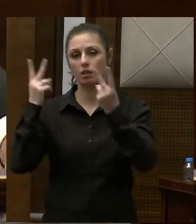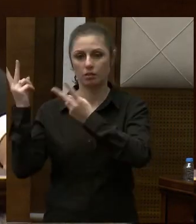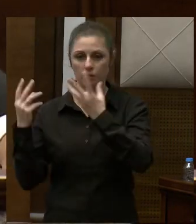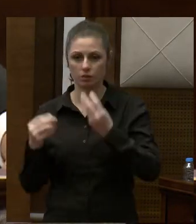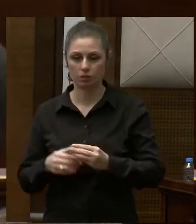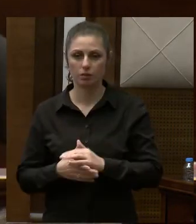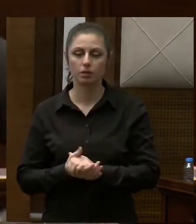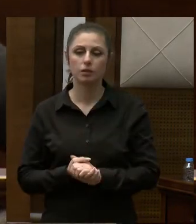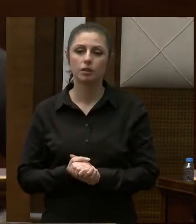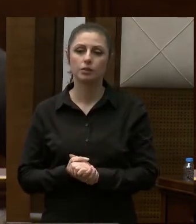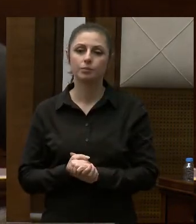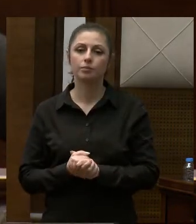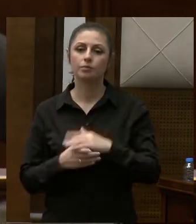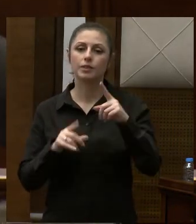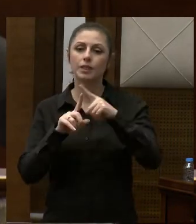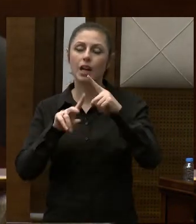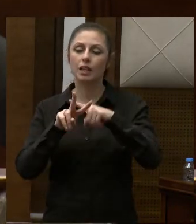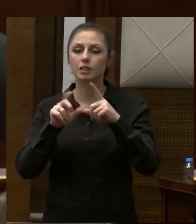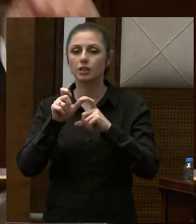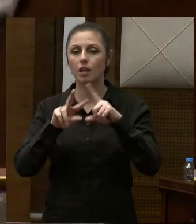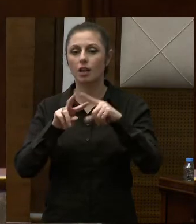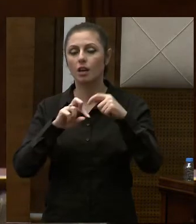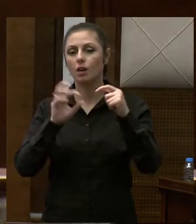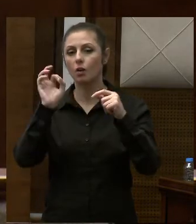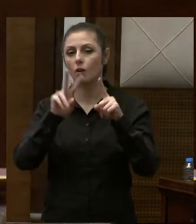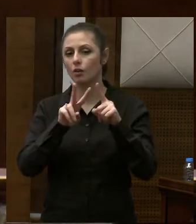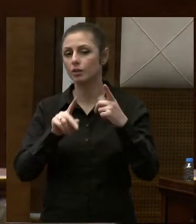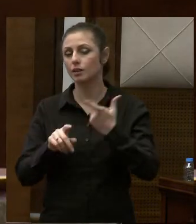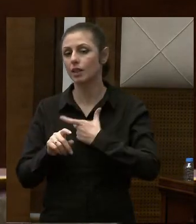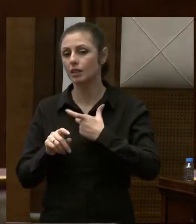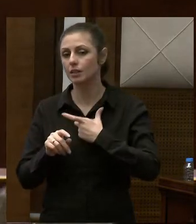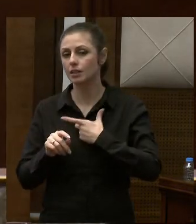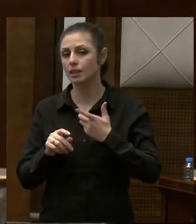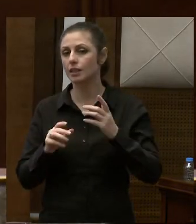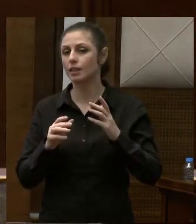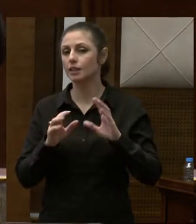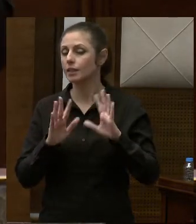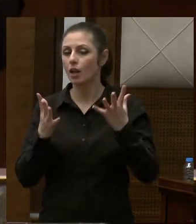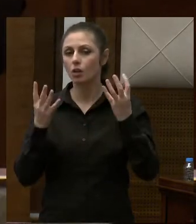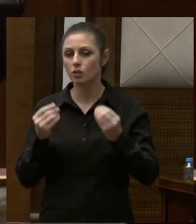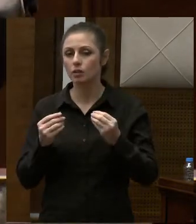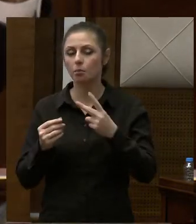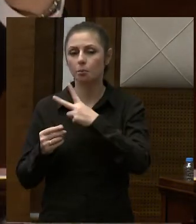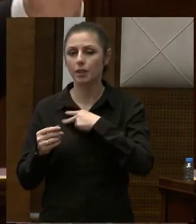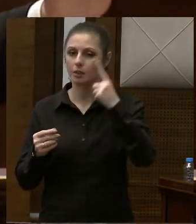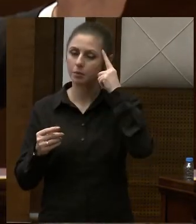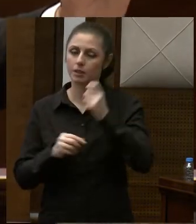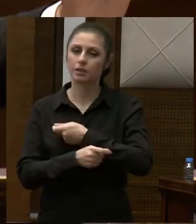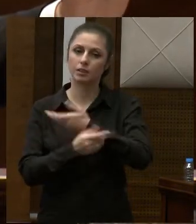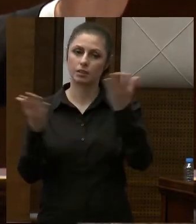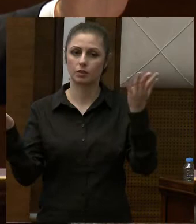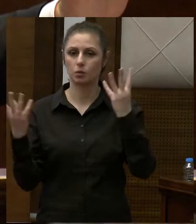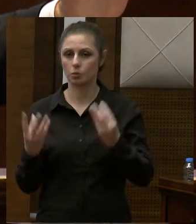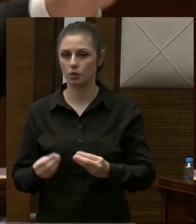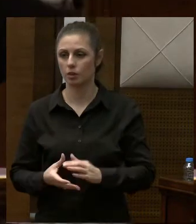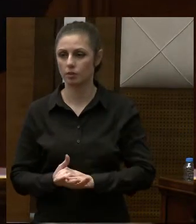çağırdılar. Taşeron yasasıyla ilgili uygulamanın net olarak belediyelere duyurulmasını sağlayan bir bildiri